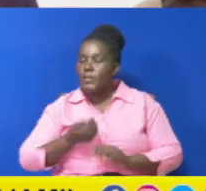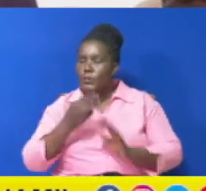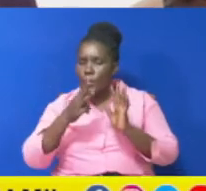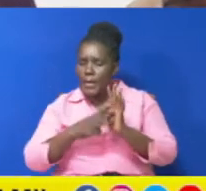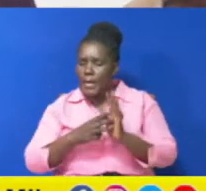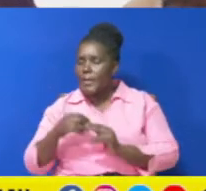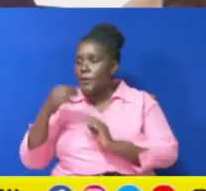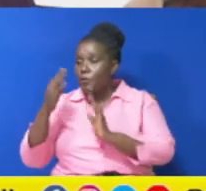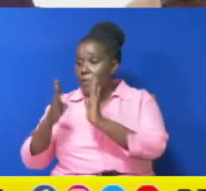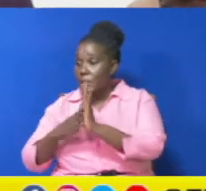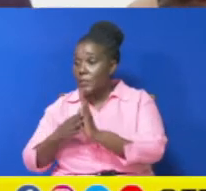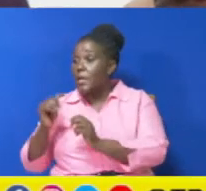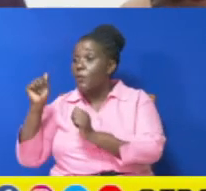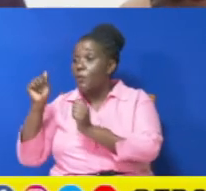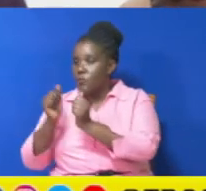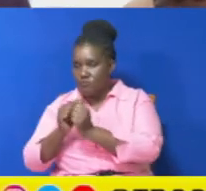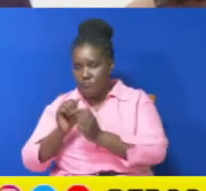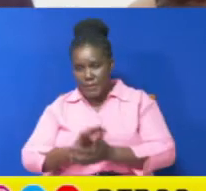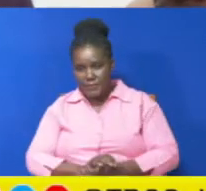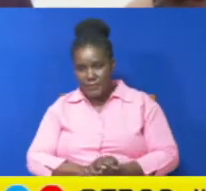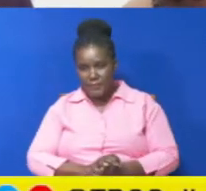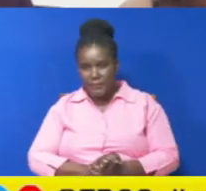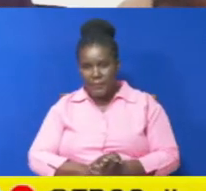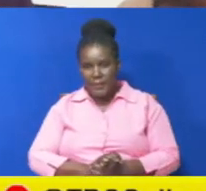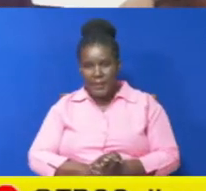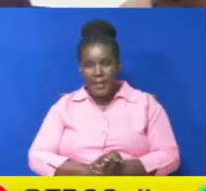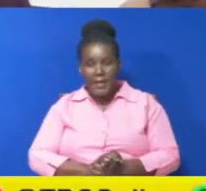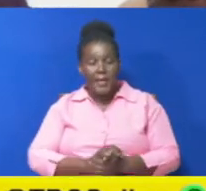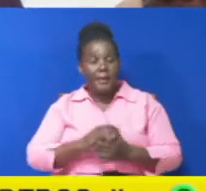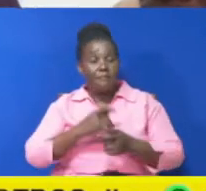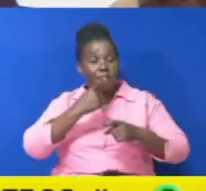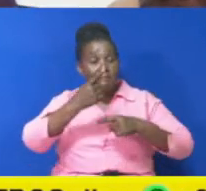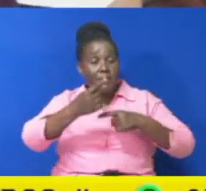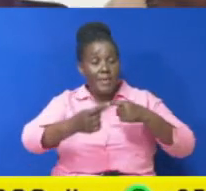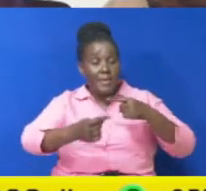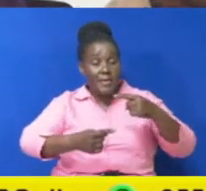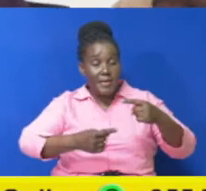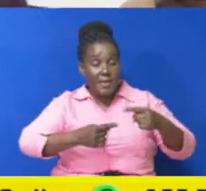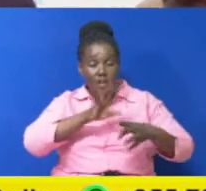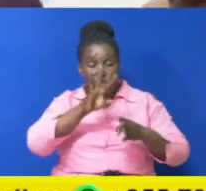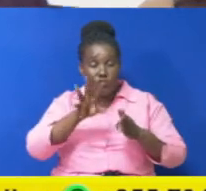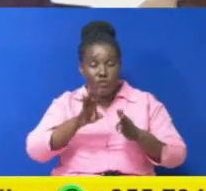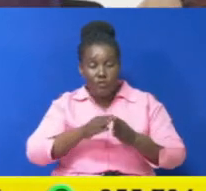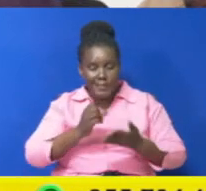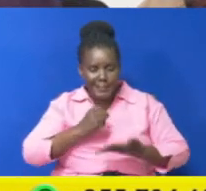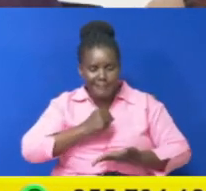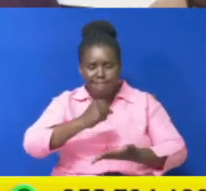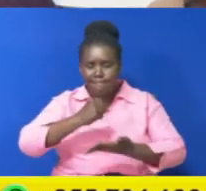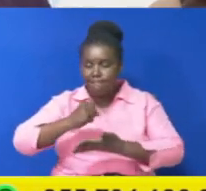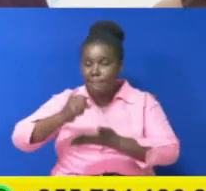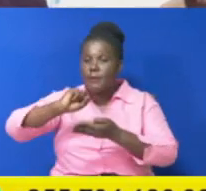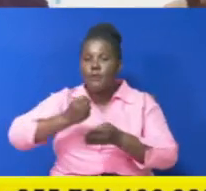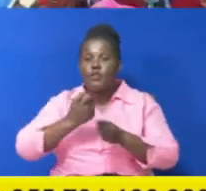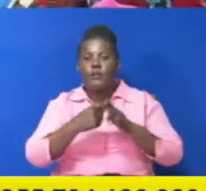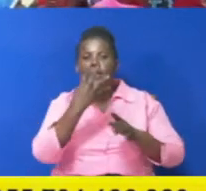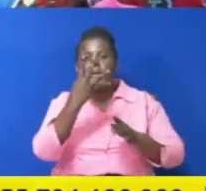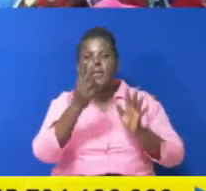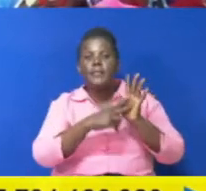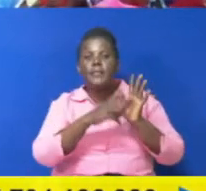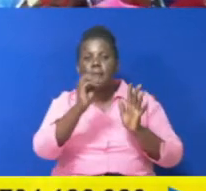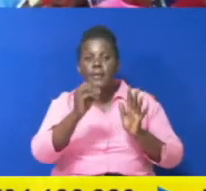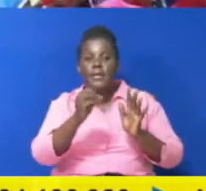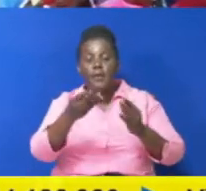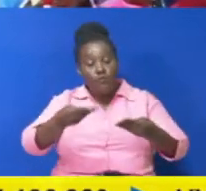mwishoni. Kote nchini miradi ya siku ambayo ilikuwa milioni 470 watukabidhi majengo ambayo